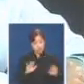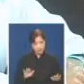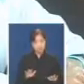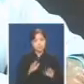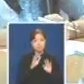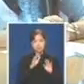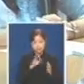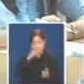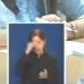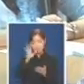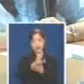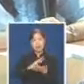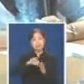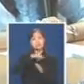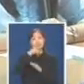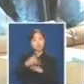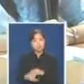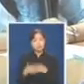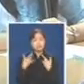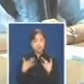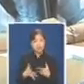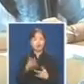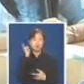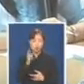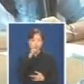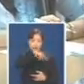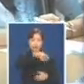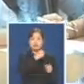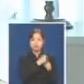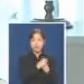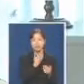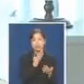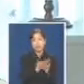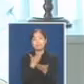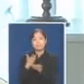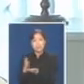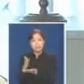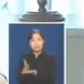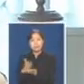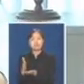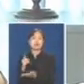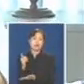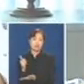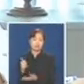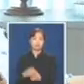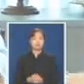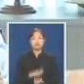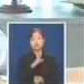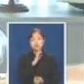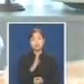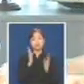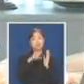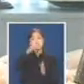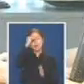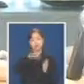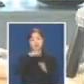จะจ่ายเงินเรานะครับเพราะฉะนั้นตอนนี้นโยบายก็จะพยายามไปเชื่อมว่าทำยังไงเนี่ยถ้าเกิดมีปัญหาในเรื่องการชำระคืนเพราะไม่มีงานทำเนี่ยไปช่วย